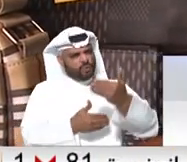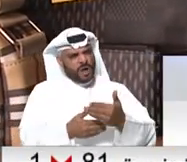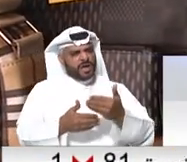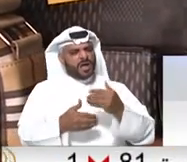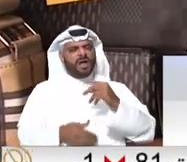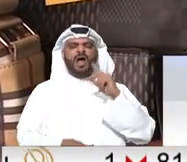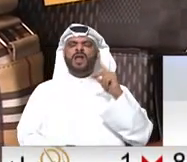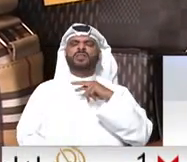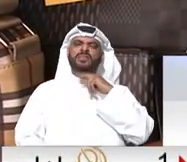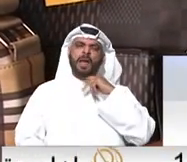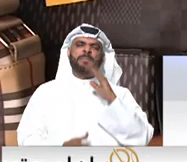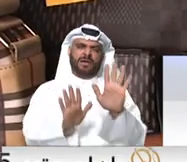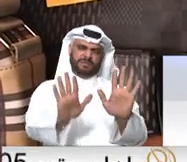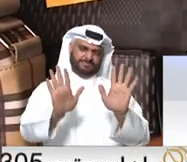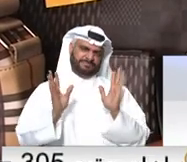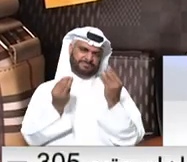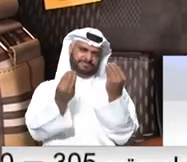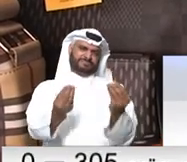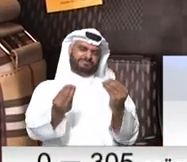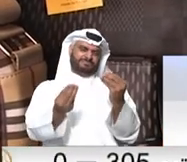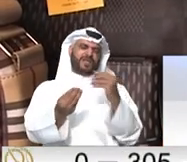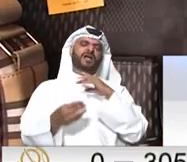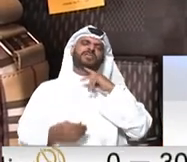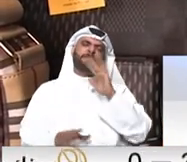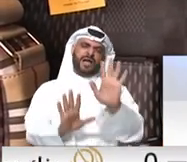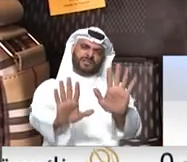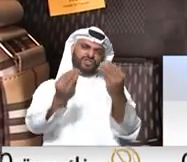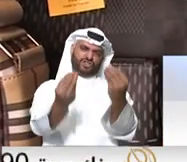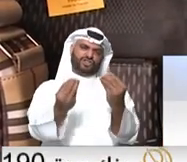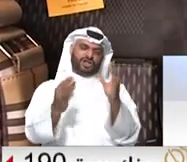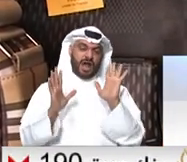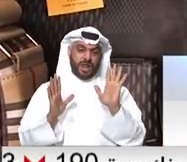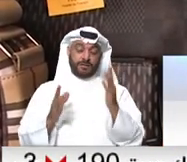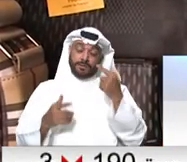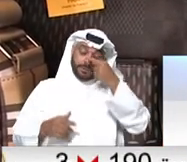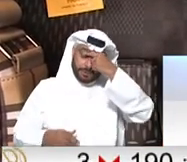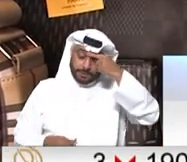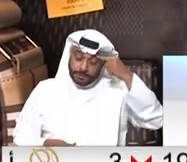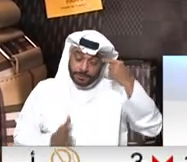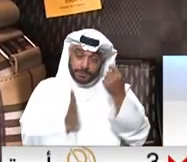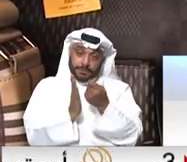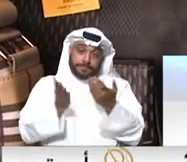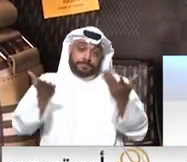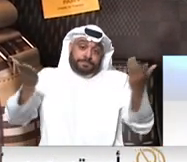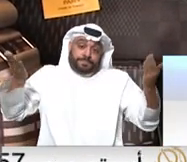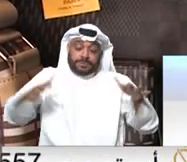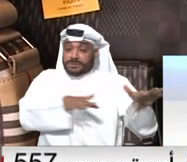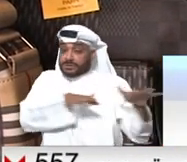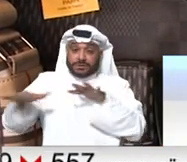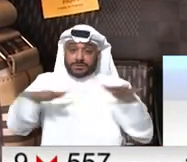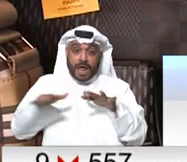ديالها، من بعد فلاش يلاه وقع هادشي بدات هادشي صراحة الله بانت واحد شوية ديال